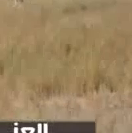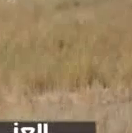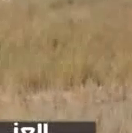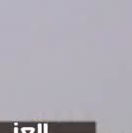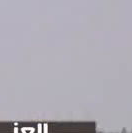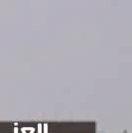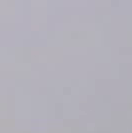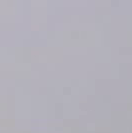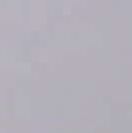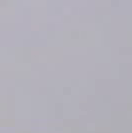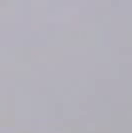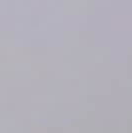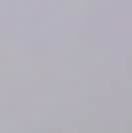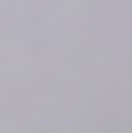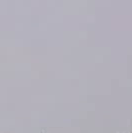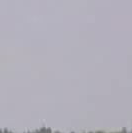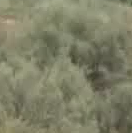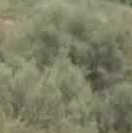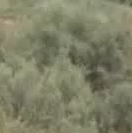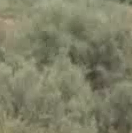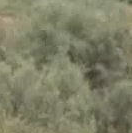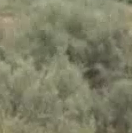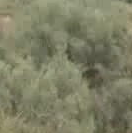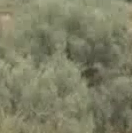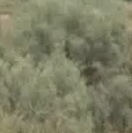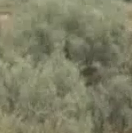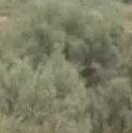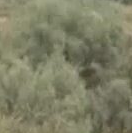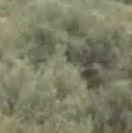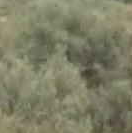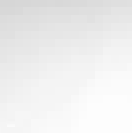الدولي على مواقع في الفلوجة.